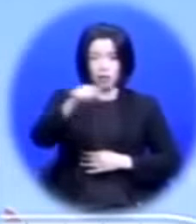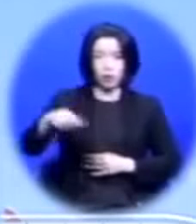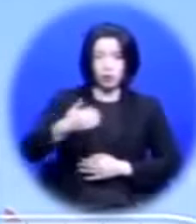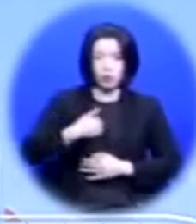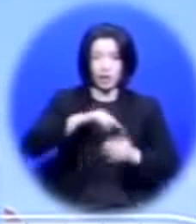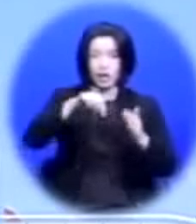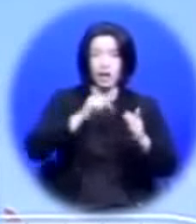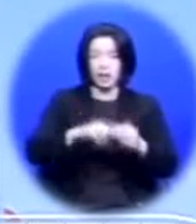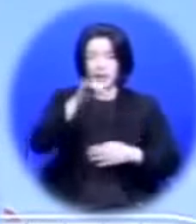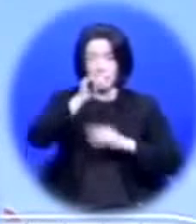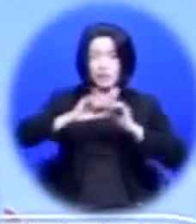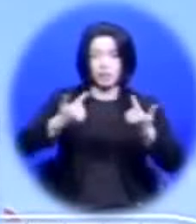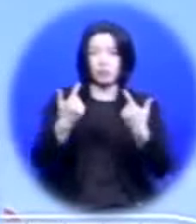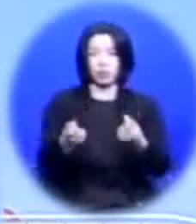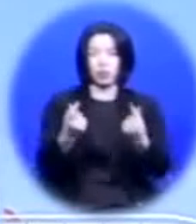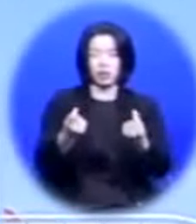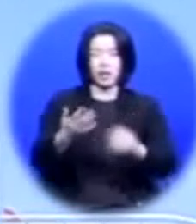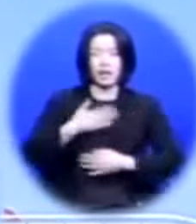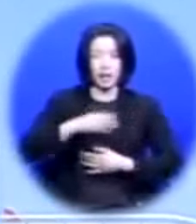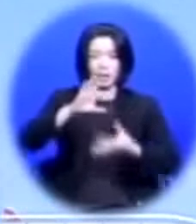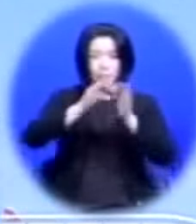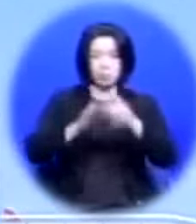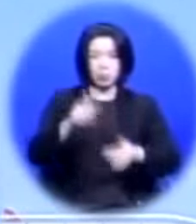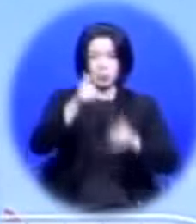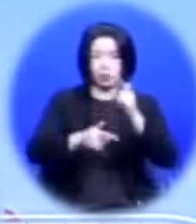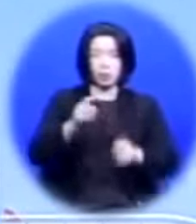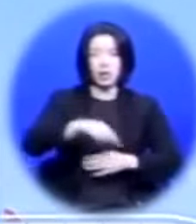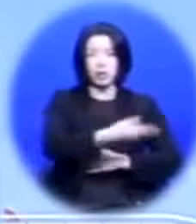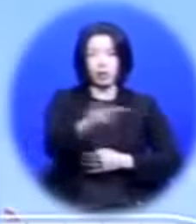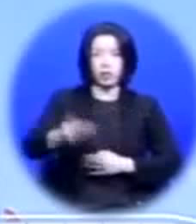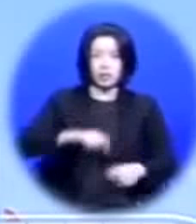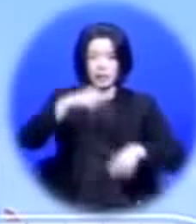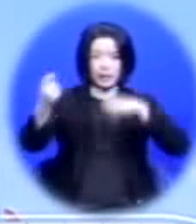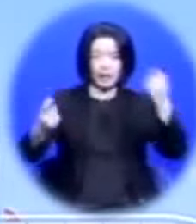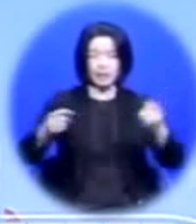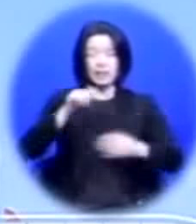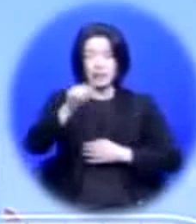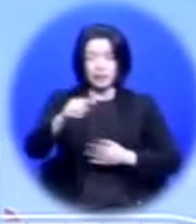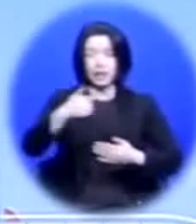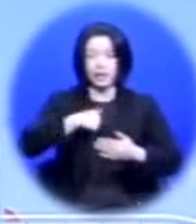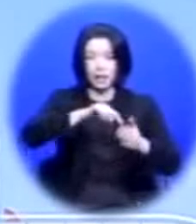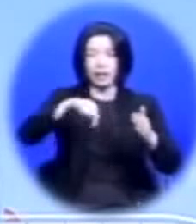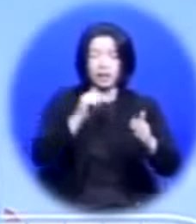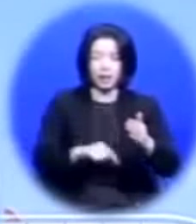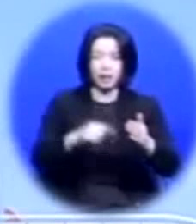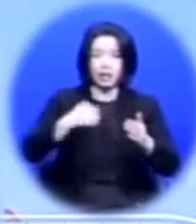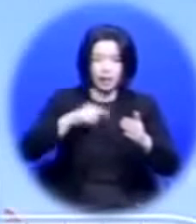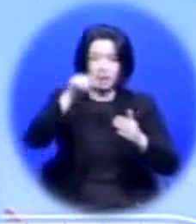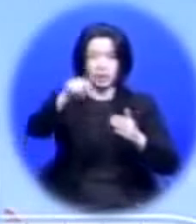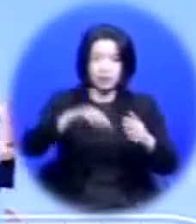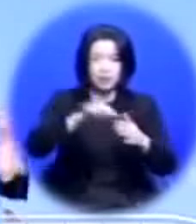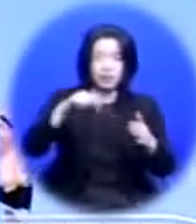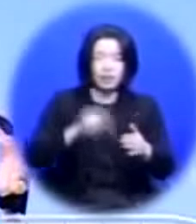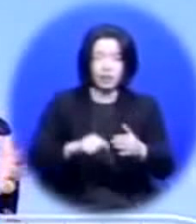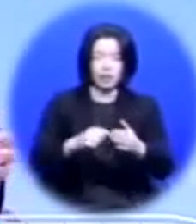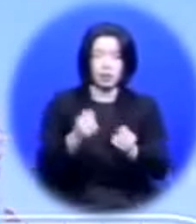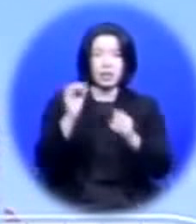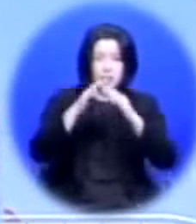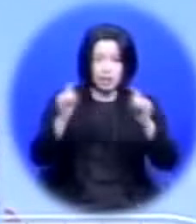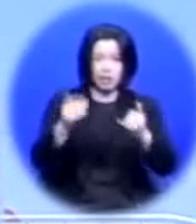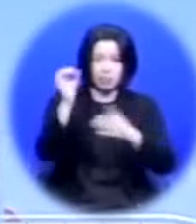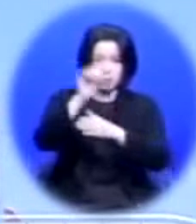있지 아니하면 그러하리라 나는 포도나무요 너희는 가지라 그가 내 안에 내가 그 안에 거하면 사람이 열매를 많이